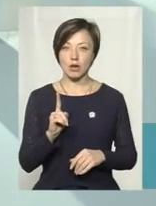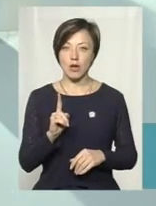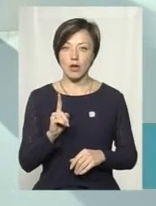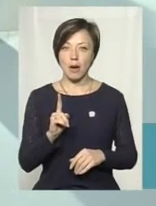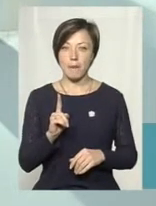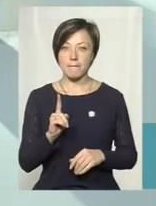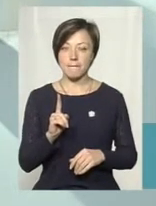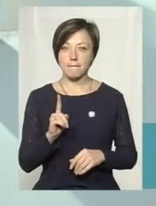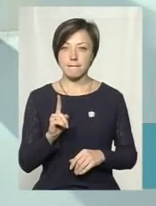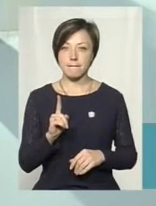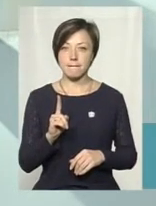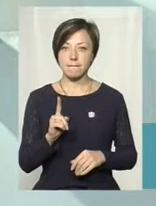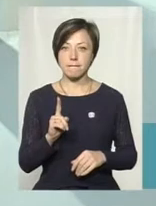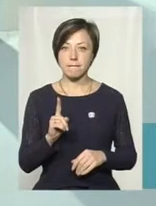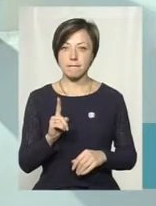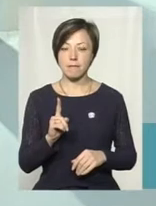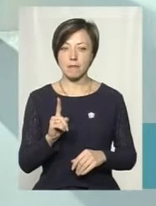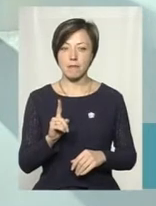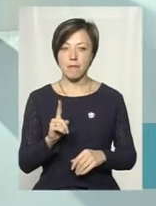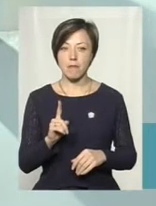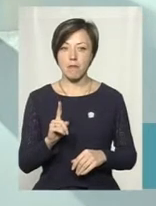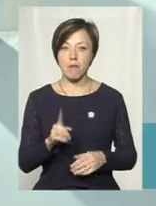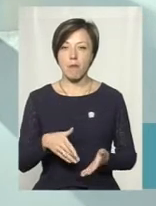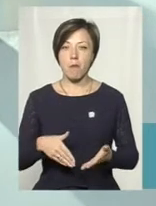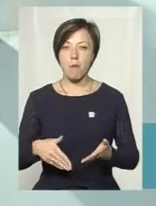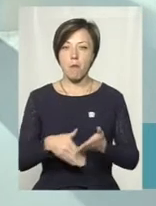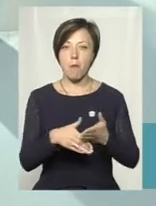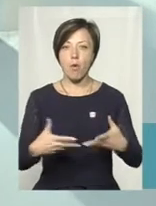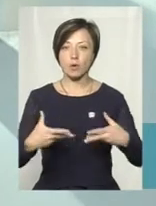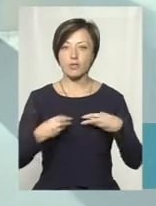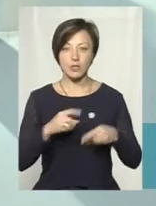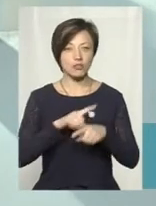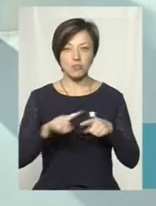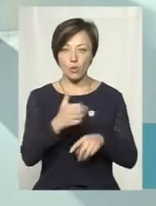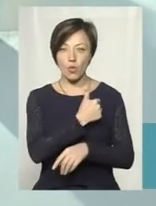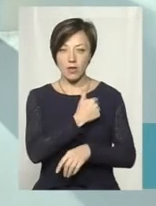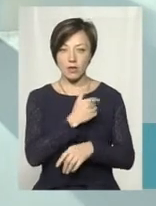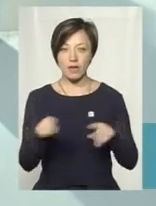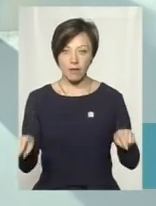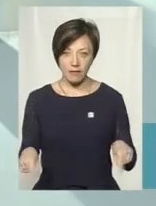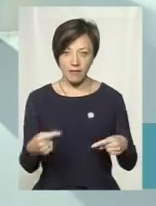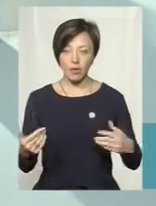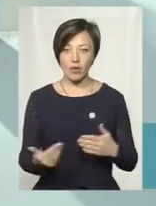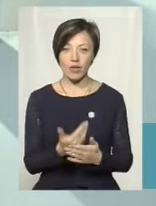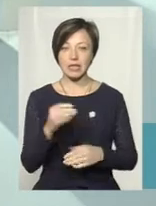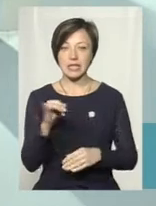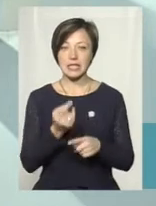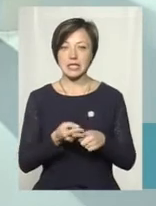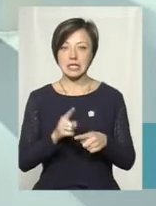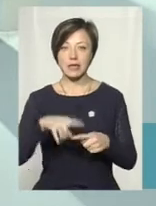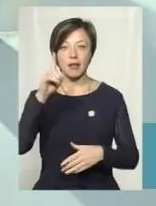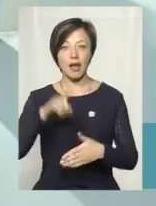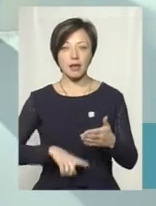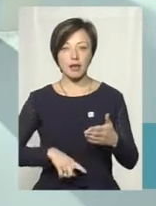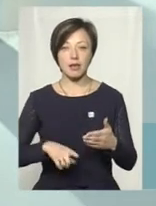щоб як можна найшвидше відновитися і вже ці надії,